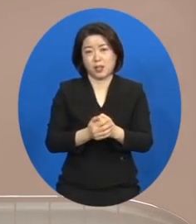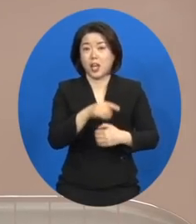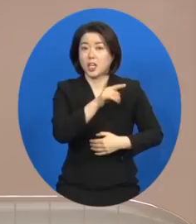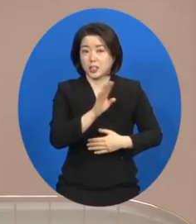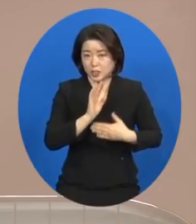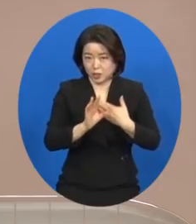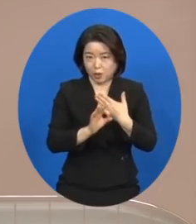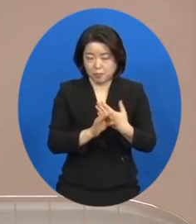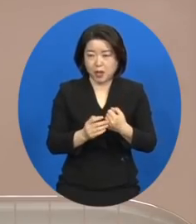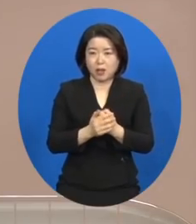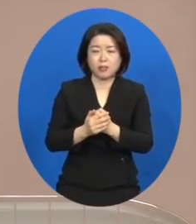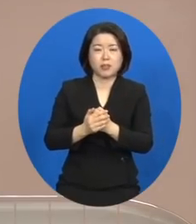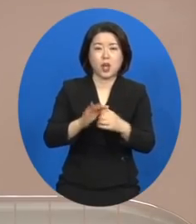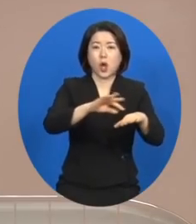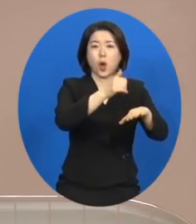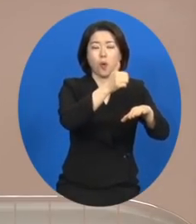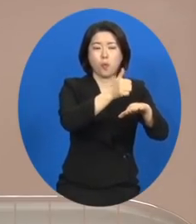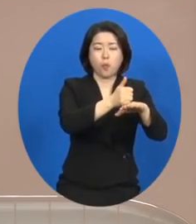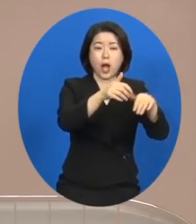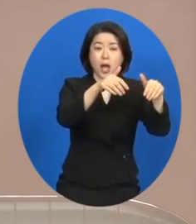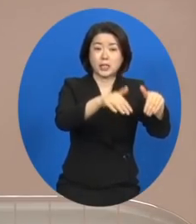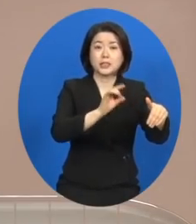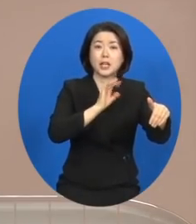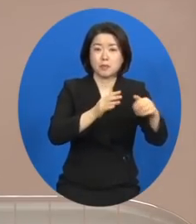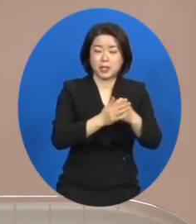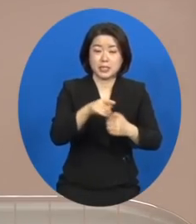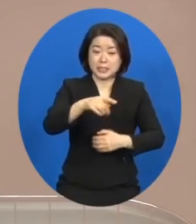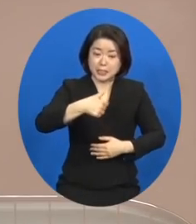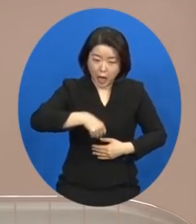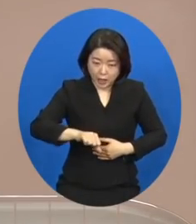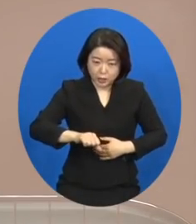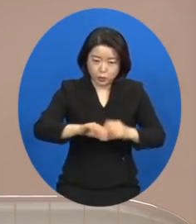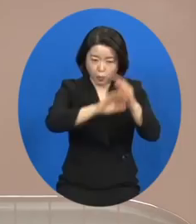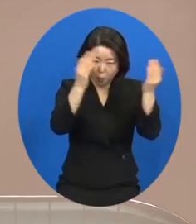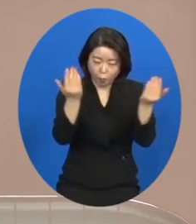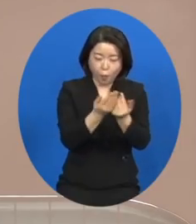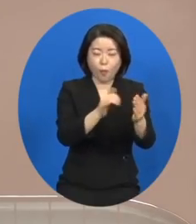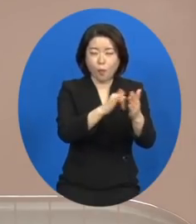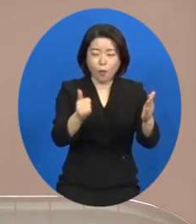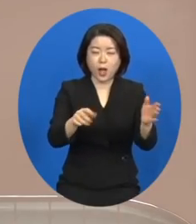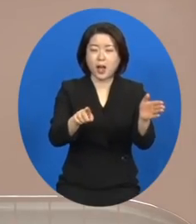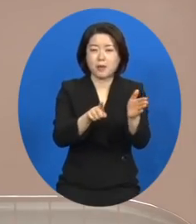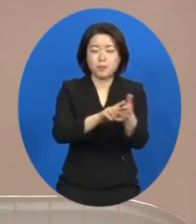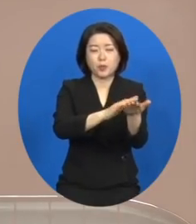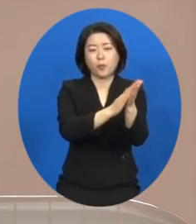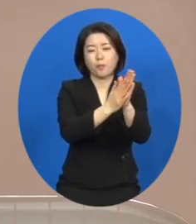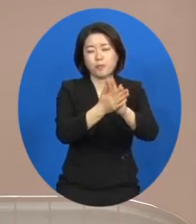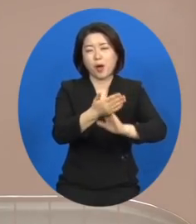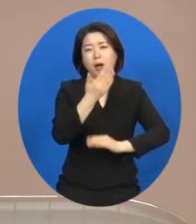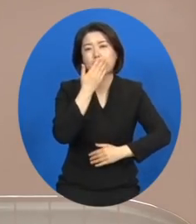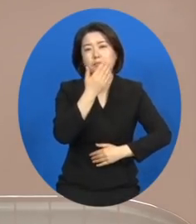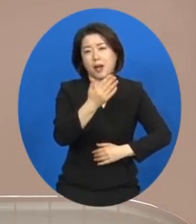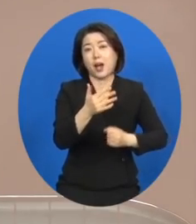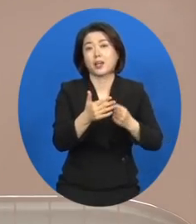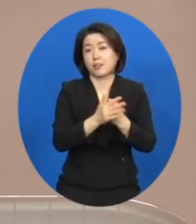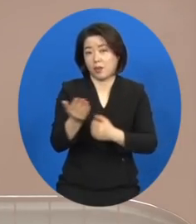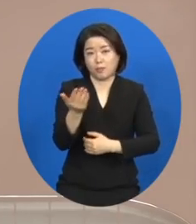왕의 이 신하만이 아니라 그 아들도 온 가족이 믿고 변화될 수 있기 때문에